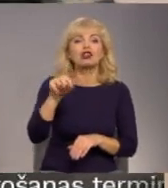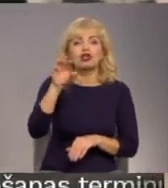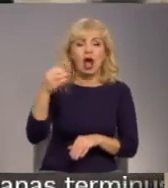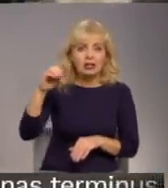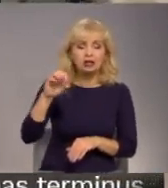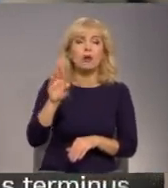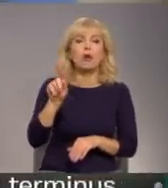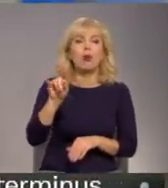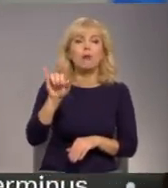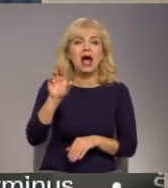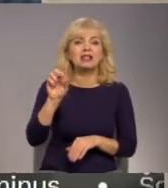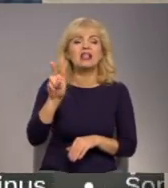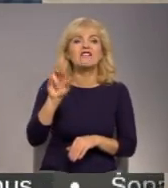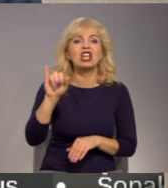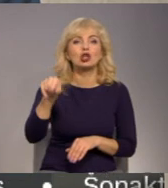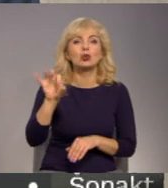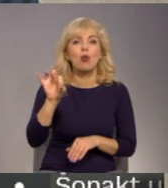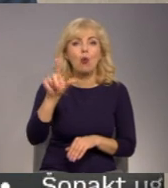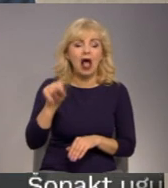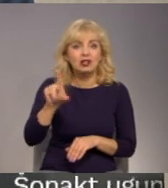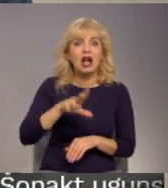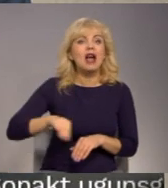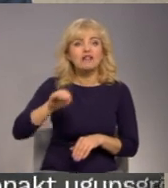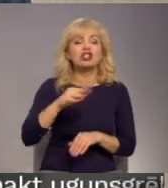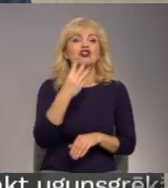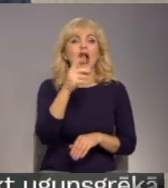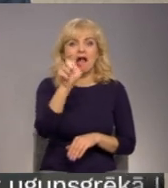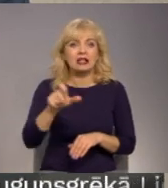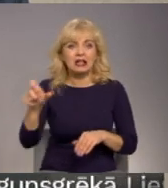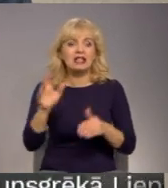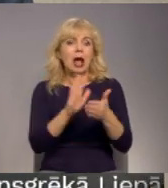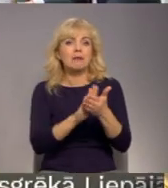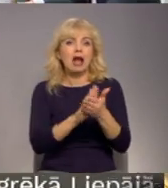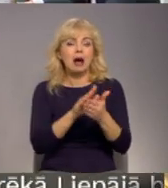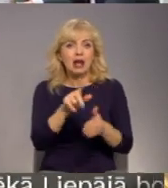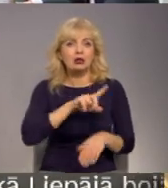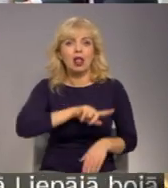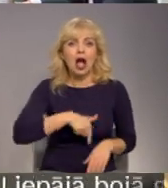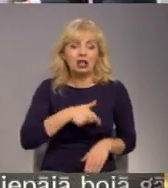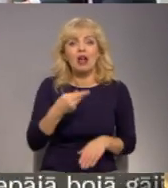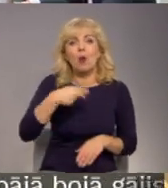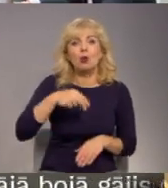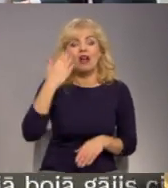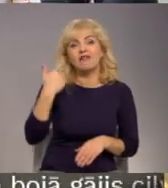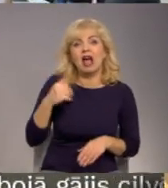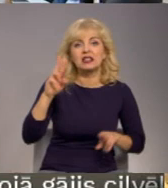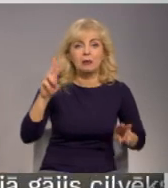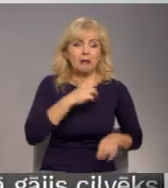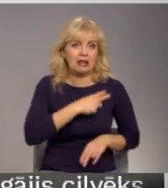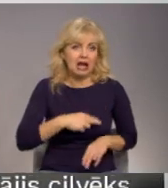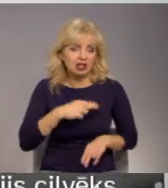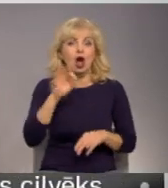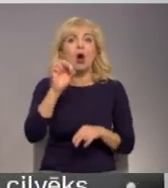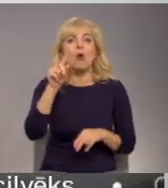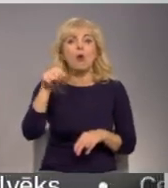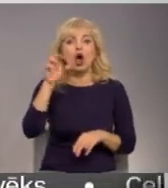Guntis Blumbergs un Jānis Vītoliņš. Visas četras prēmētās amatpersonas ir partijas Latvijai un Ventspilī biedri. Didzis